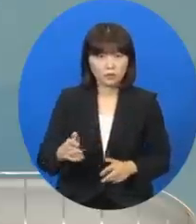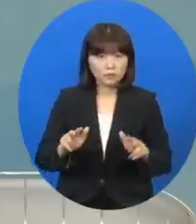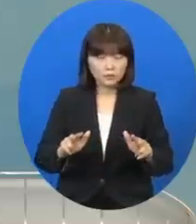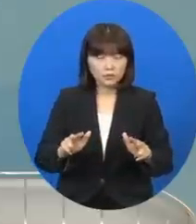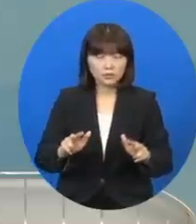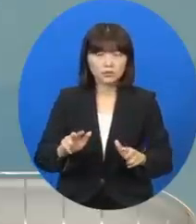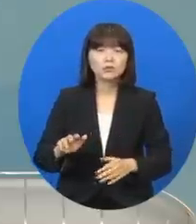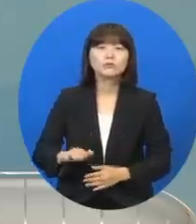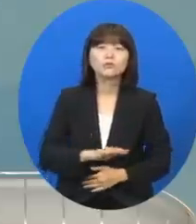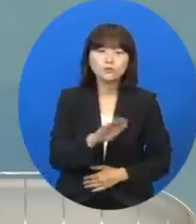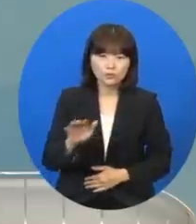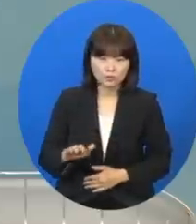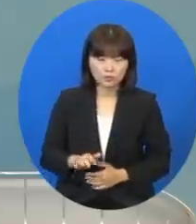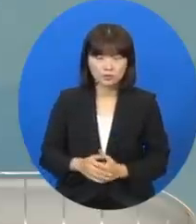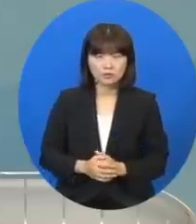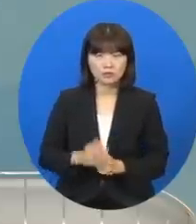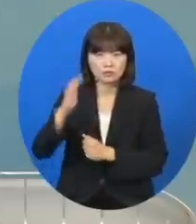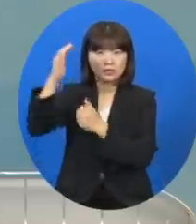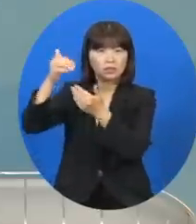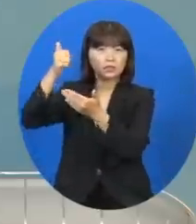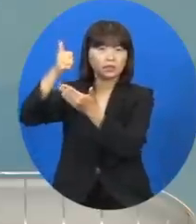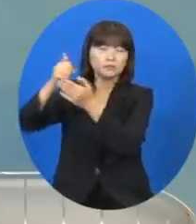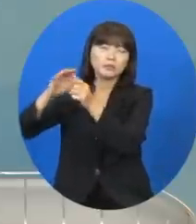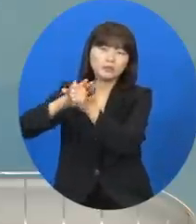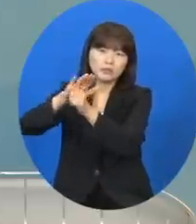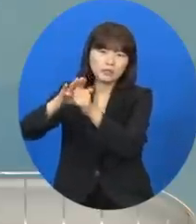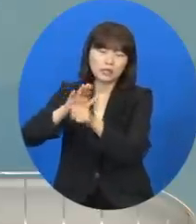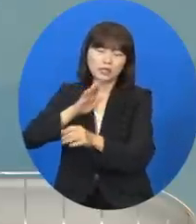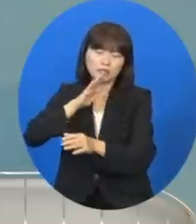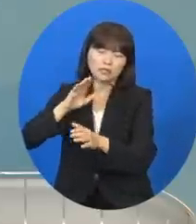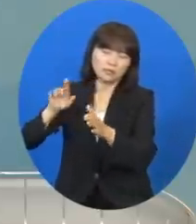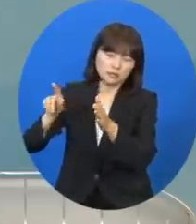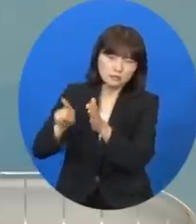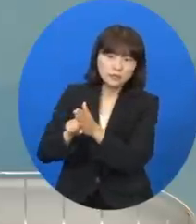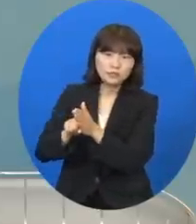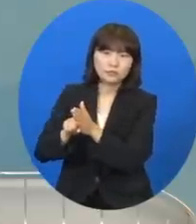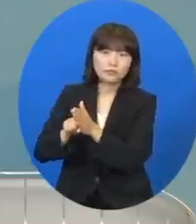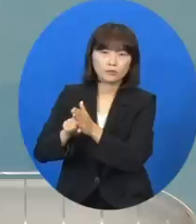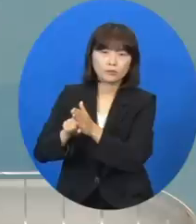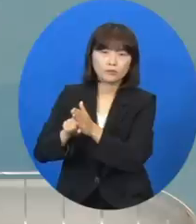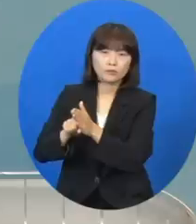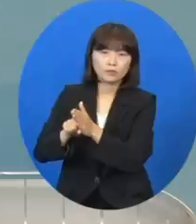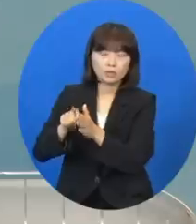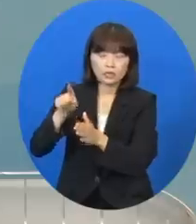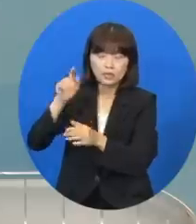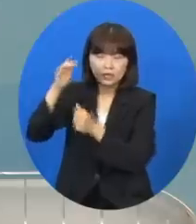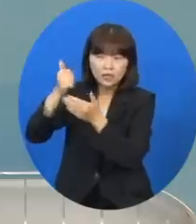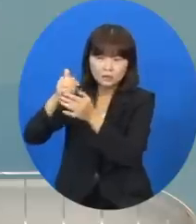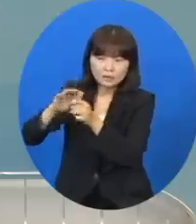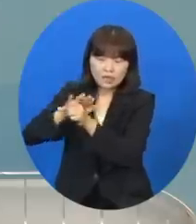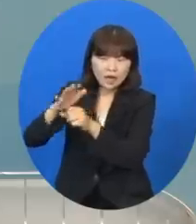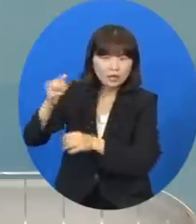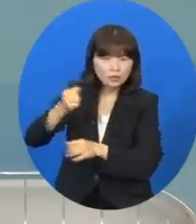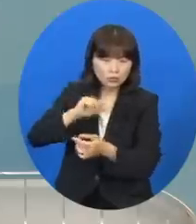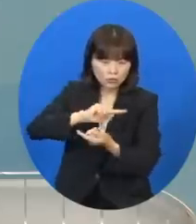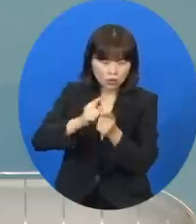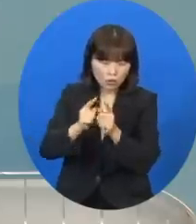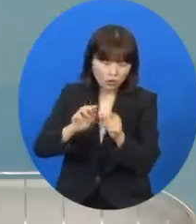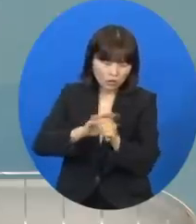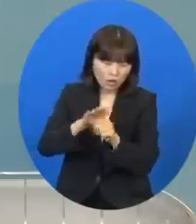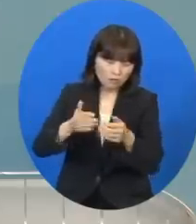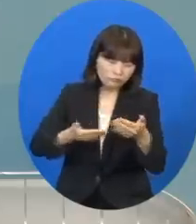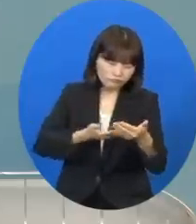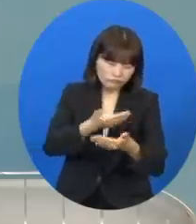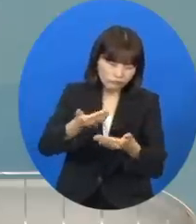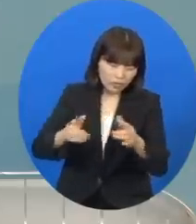우리가 하나님의 사랑을 진짜 믿고 그리고 그 하나님의 사랑으로 서로 사랑하며 살아야